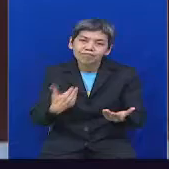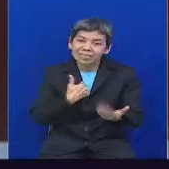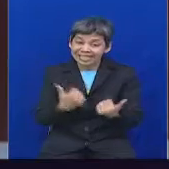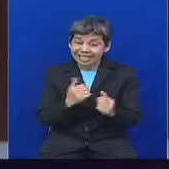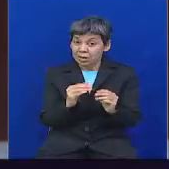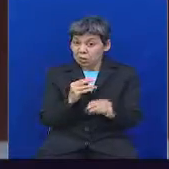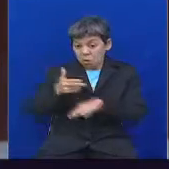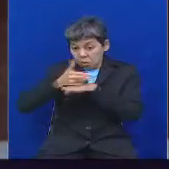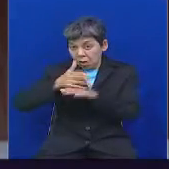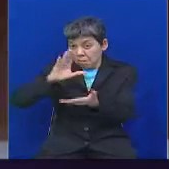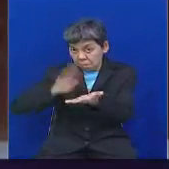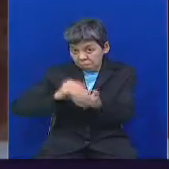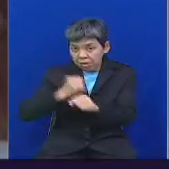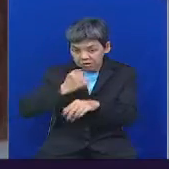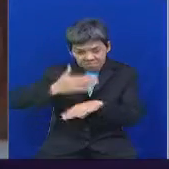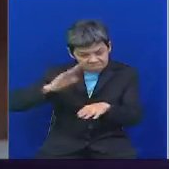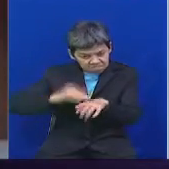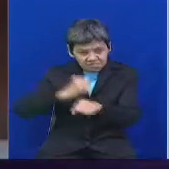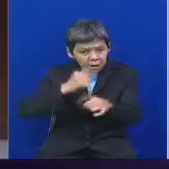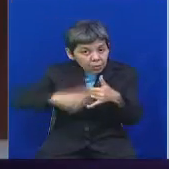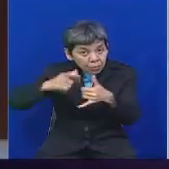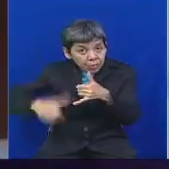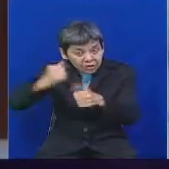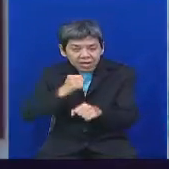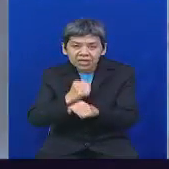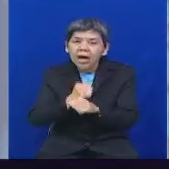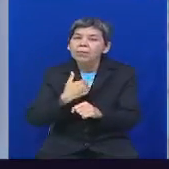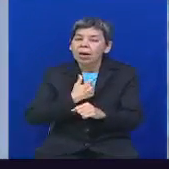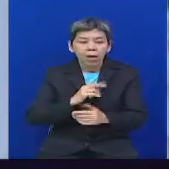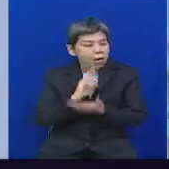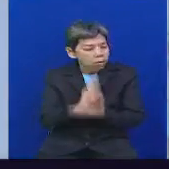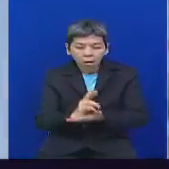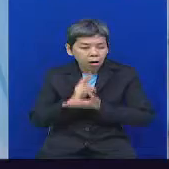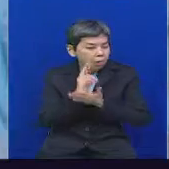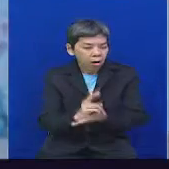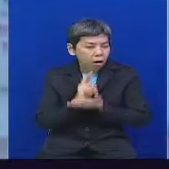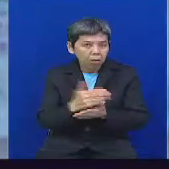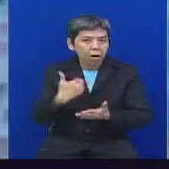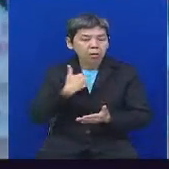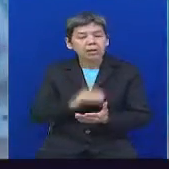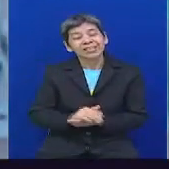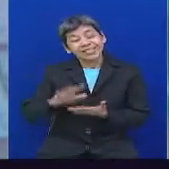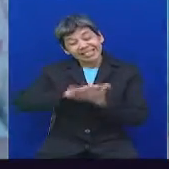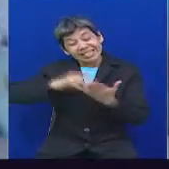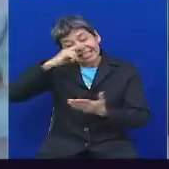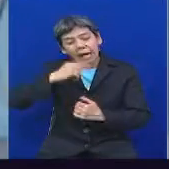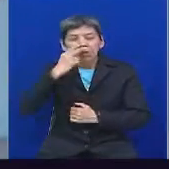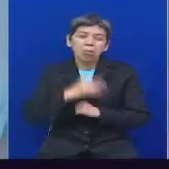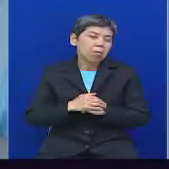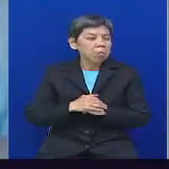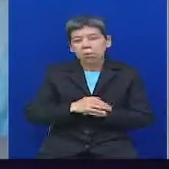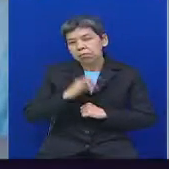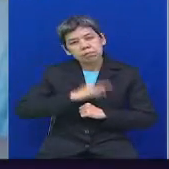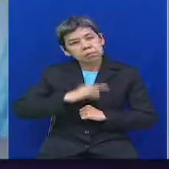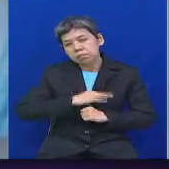าผลงานภาพยนตร์ของเจ้ยหรือผู้กำกับคนไทยท่านอื่นๆจะเคยผ่านการคว้ารางวัลมาอย่างมากมายแต่กระแสในประเทศนั้นกลับได้รับความนิ